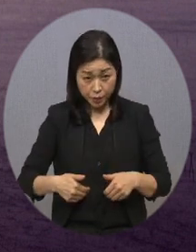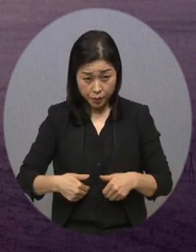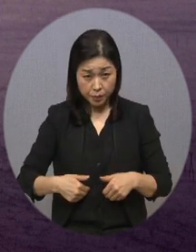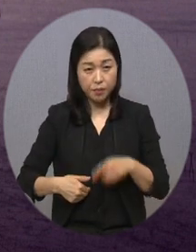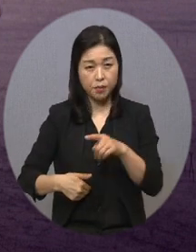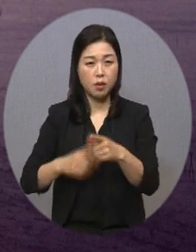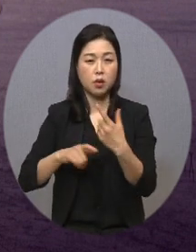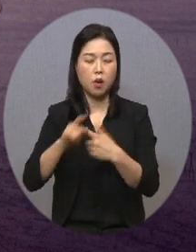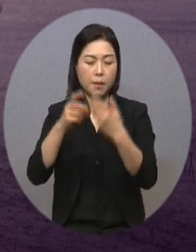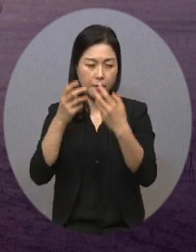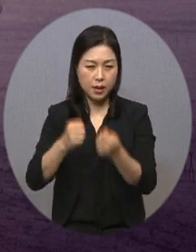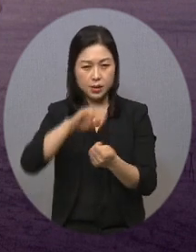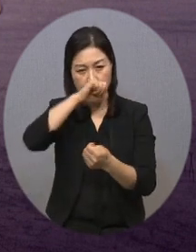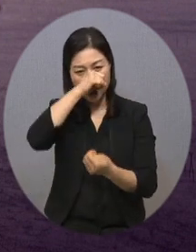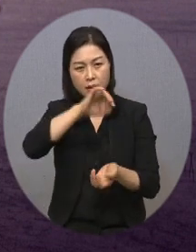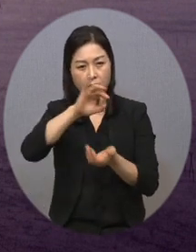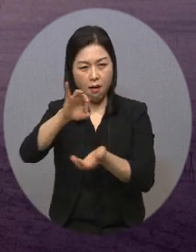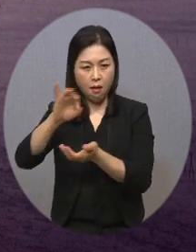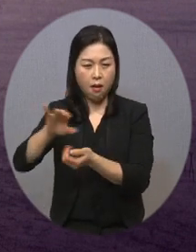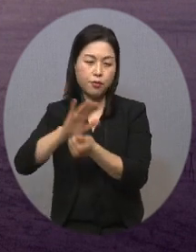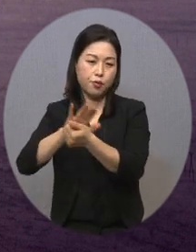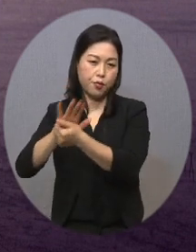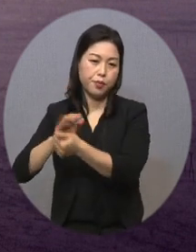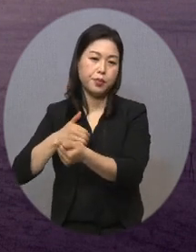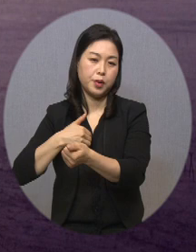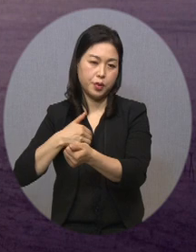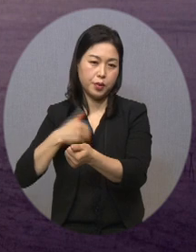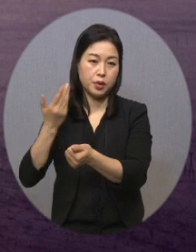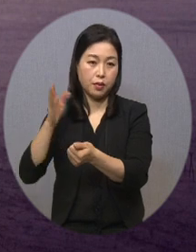더 많이 재원이 필요함에도 불구하고